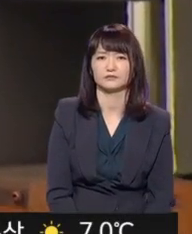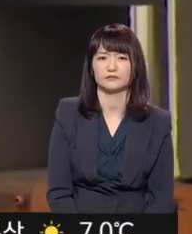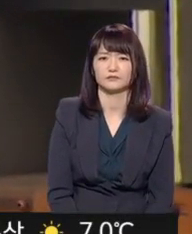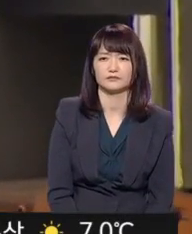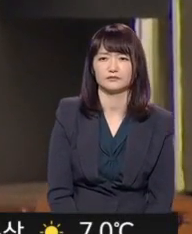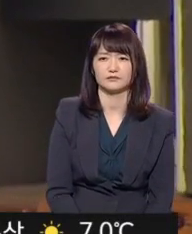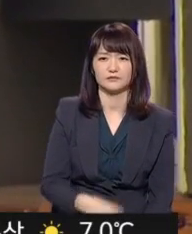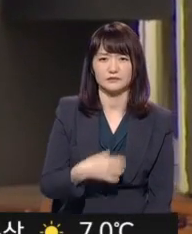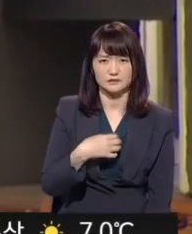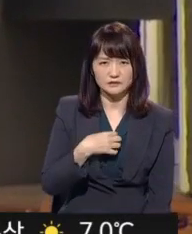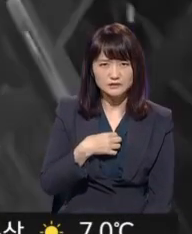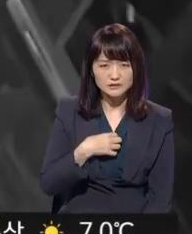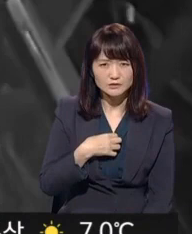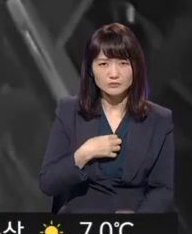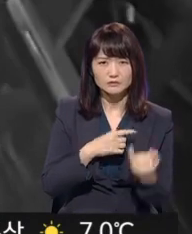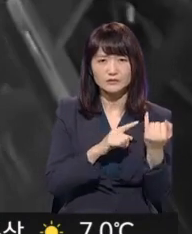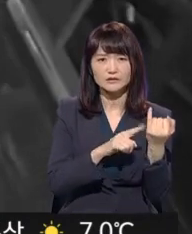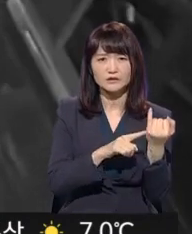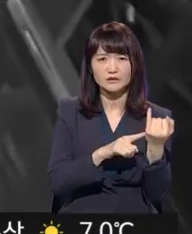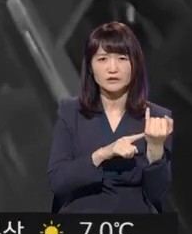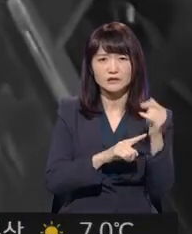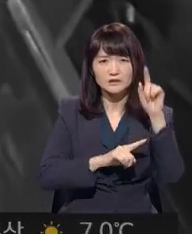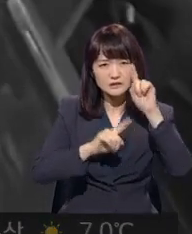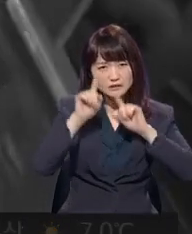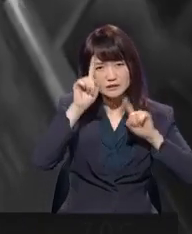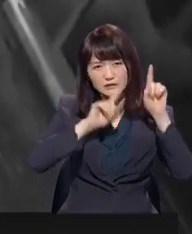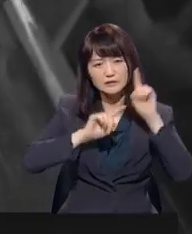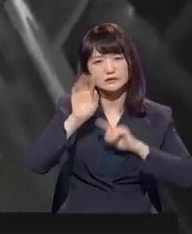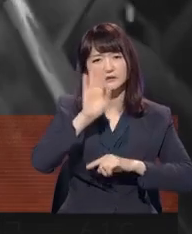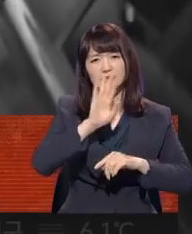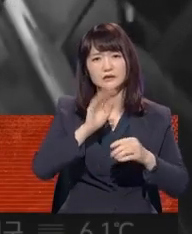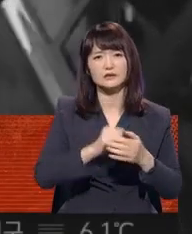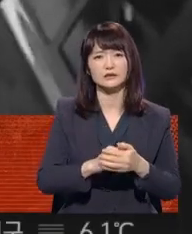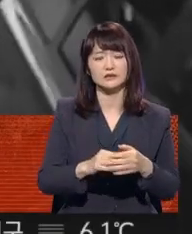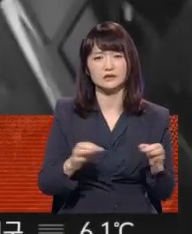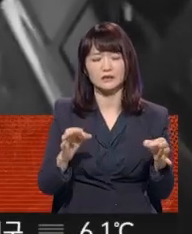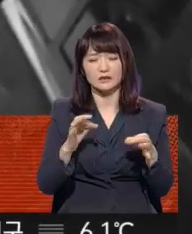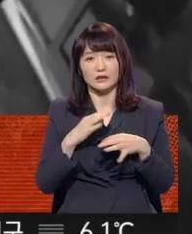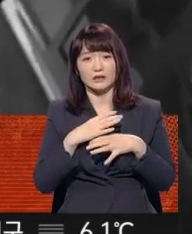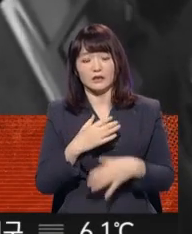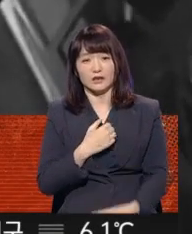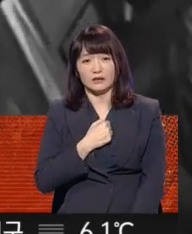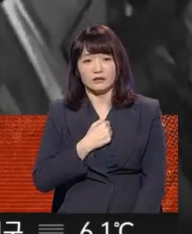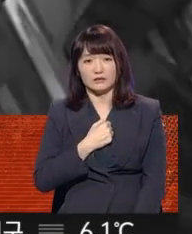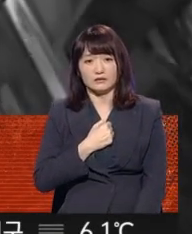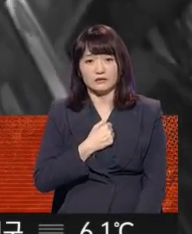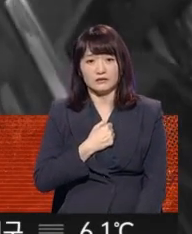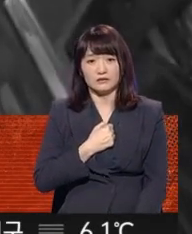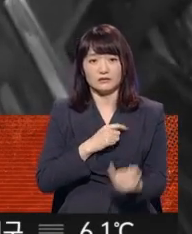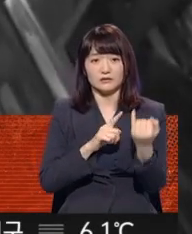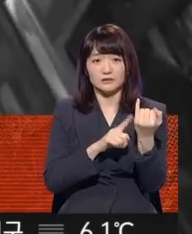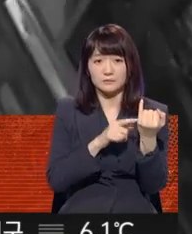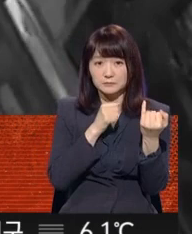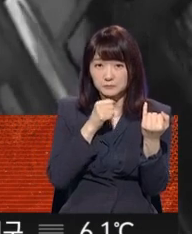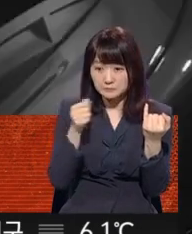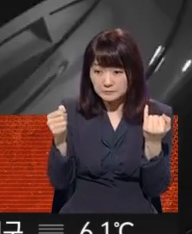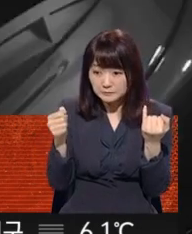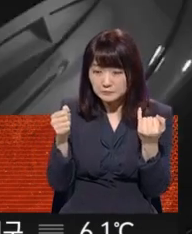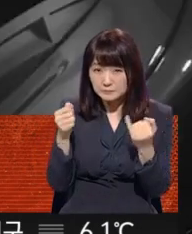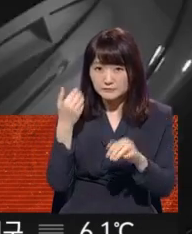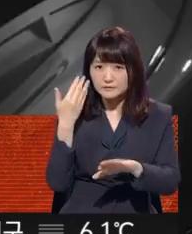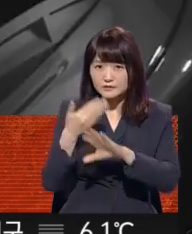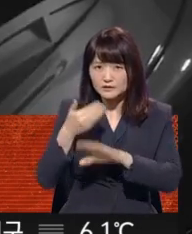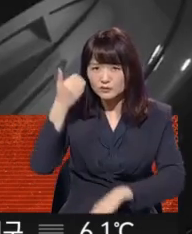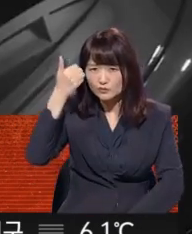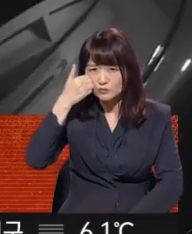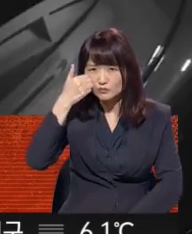네, 위험한 순간에 처했던 여성은 다행히 다치진 않았다고 합니다. 하지만 크게 놀랄 수밖에 없었겠죠. 여성은 한 인터뷰에서 다른 누구에게